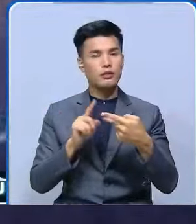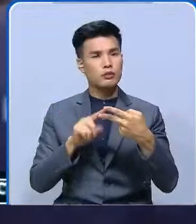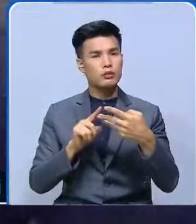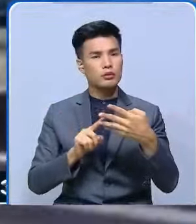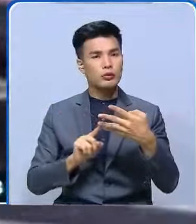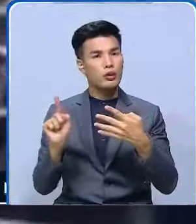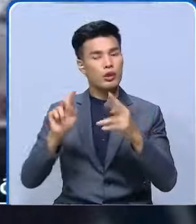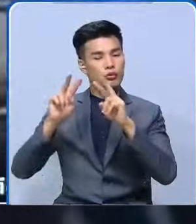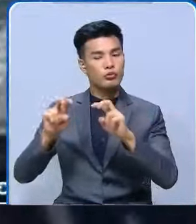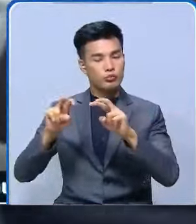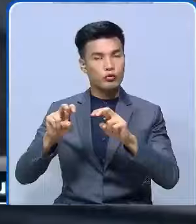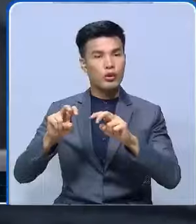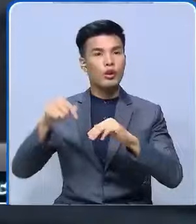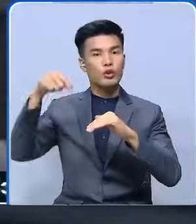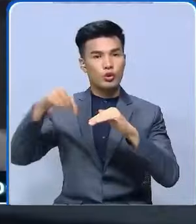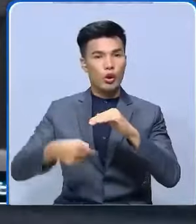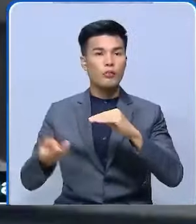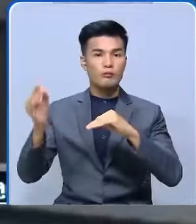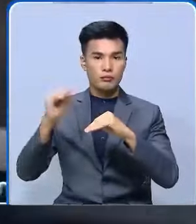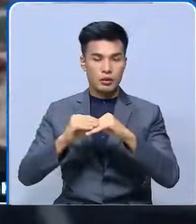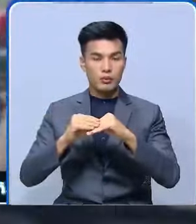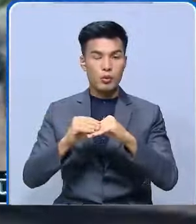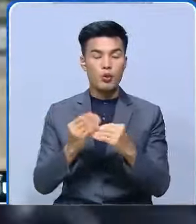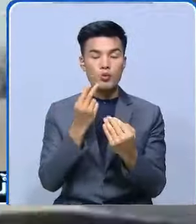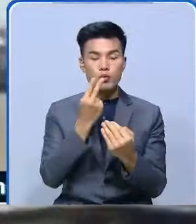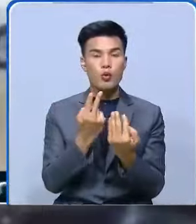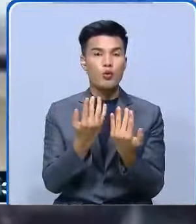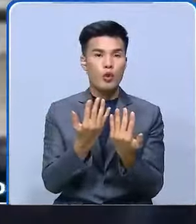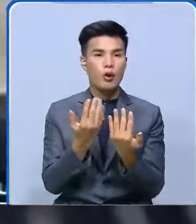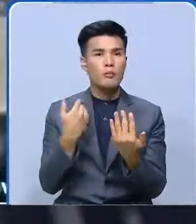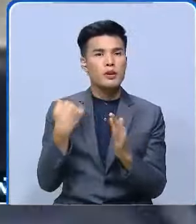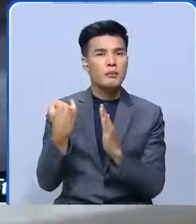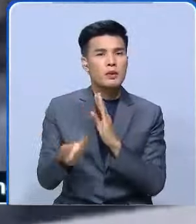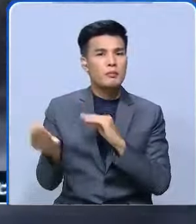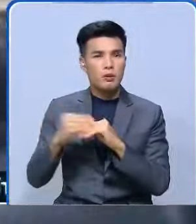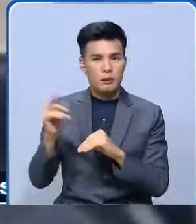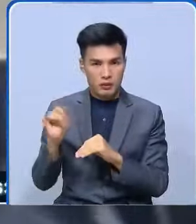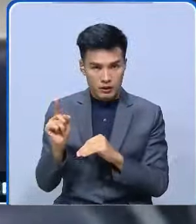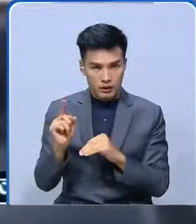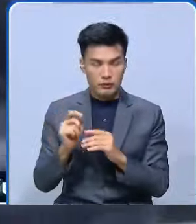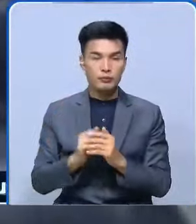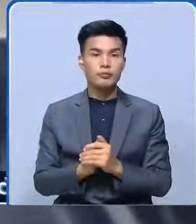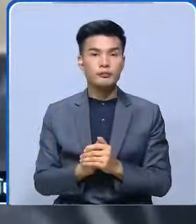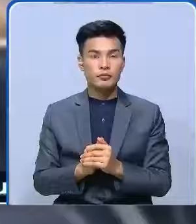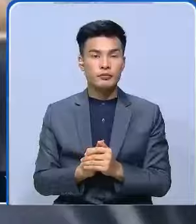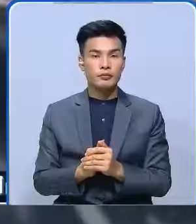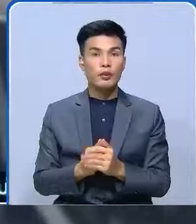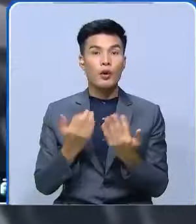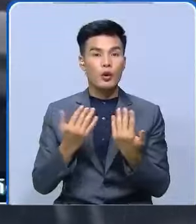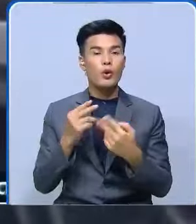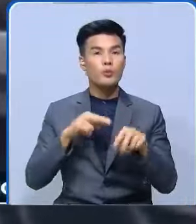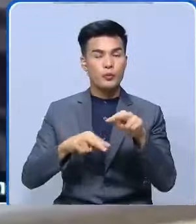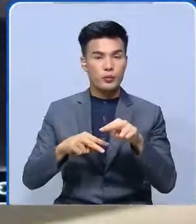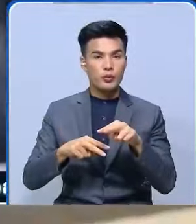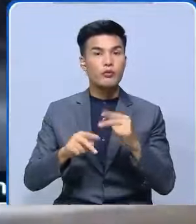ายผลก็เดี๋ยวจะดูต่อว่ามันจะมีความผิดอะไรเพิ่มเติมเข้ามาไหมก็พิจารณาแจ้